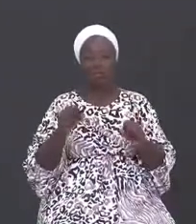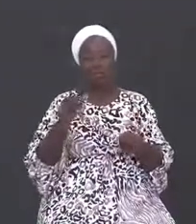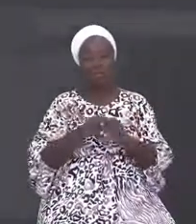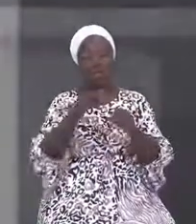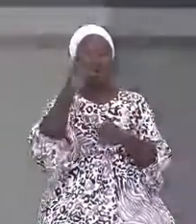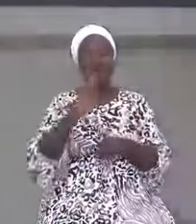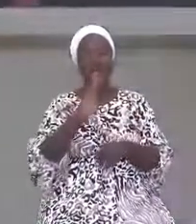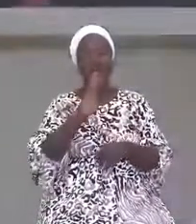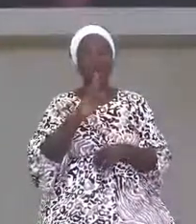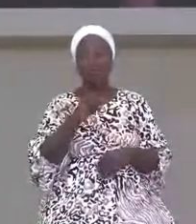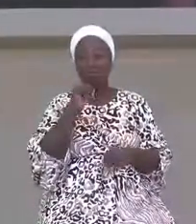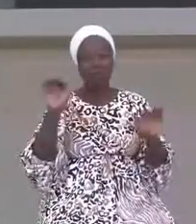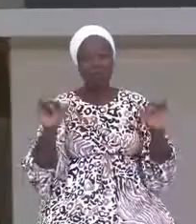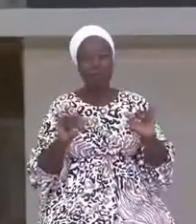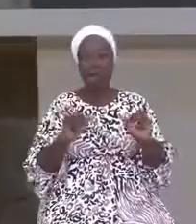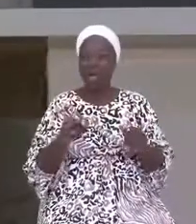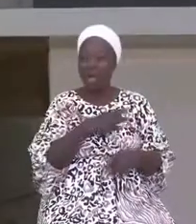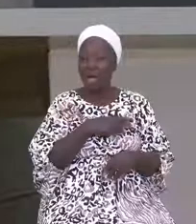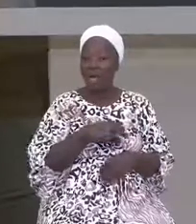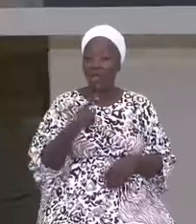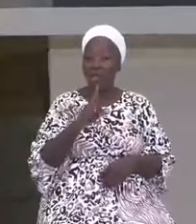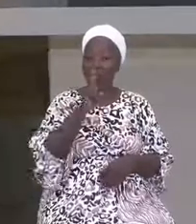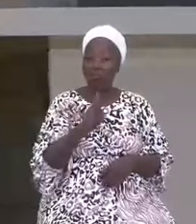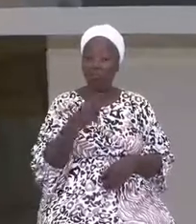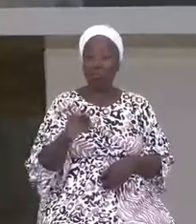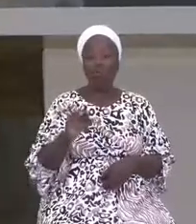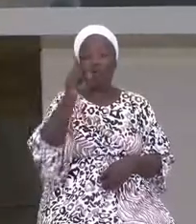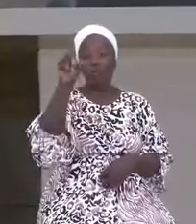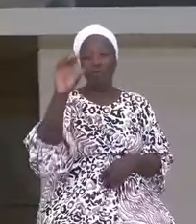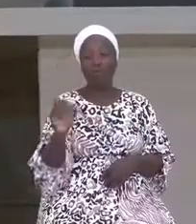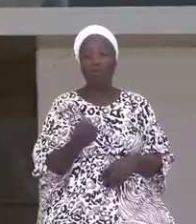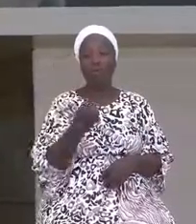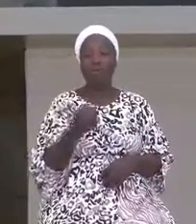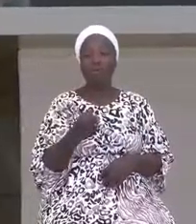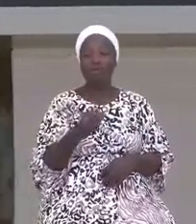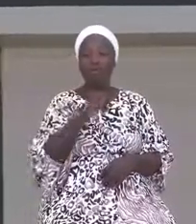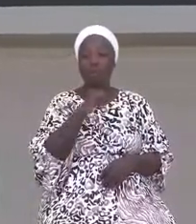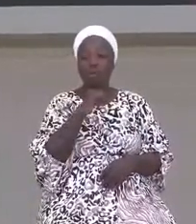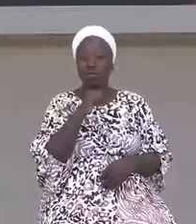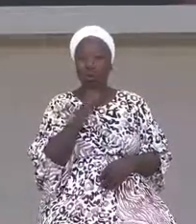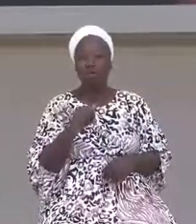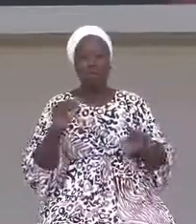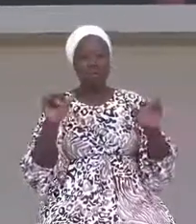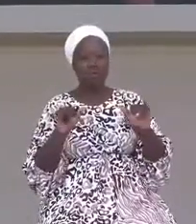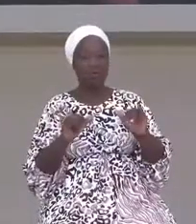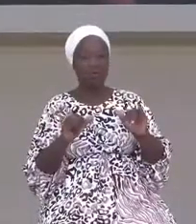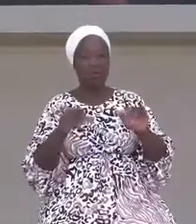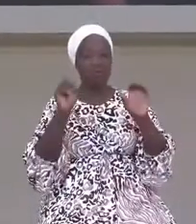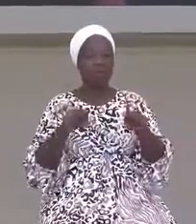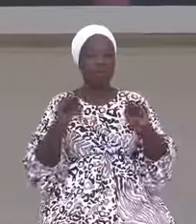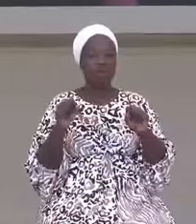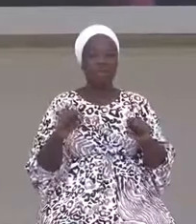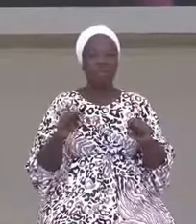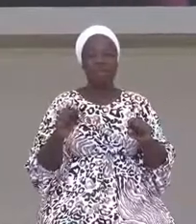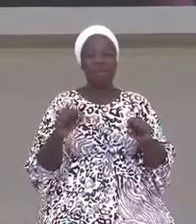incommensurables. Le fait des possibilités incommensurables de Dieu. Deuxième élément, notre